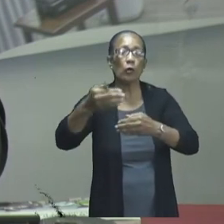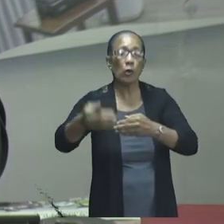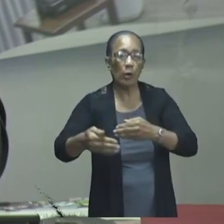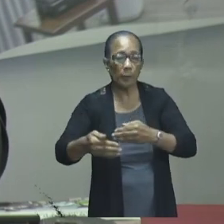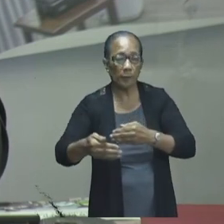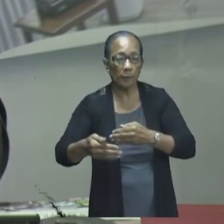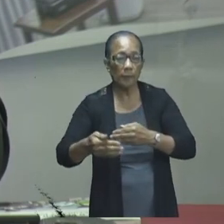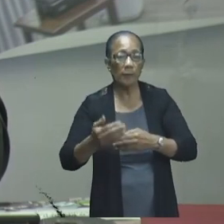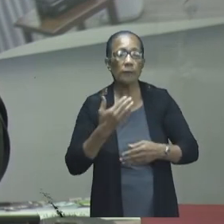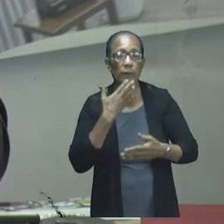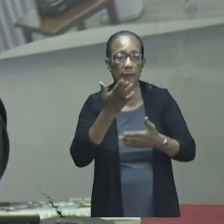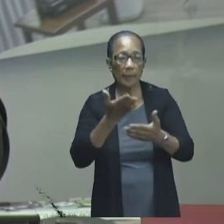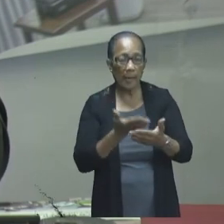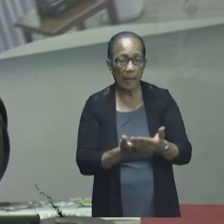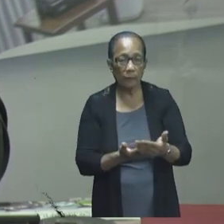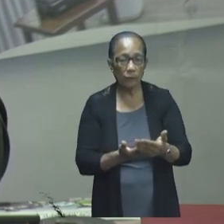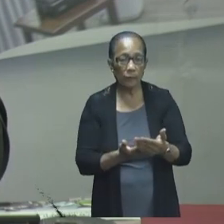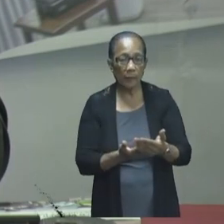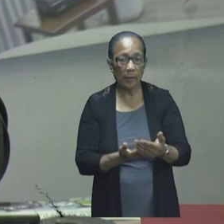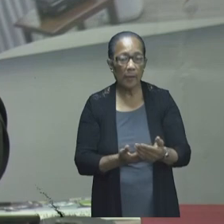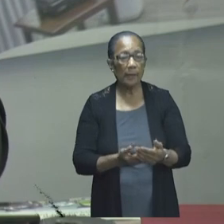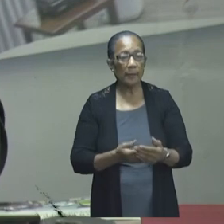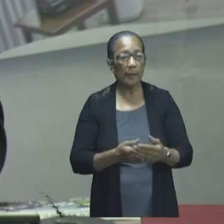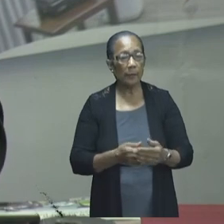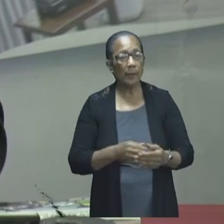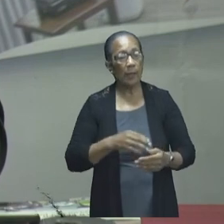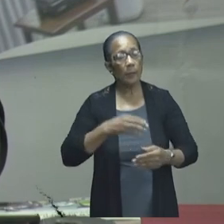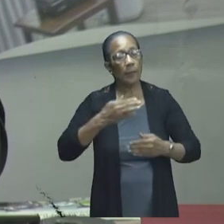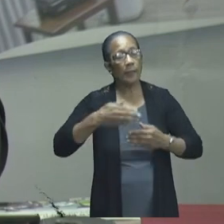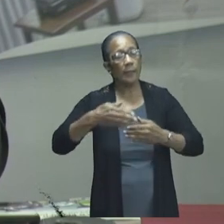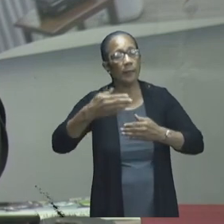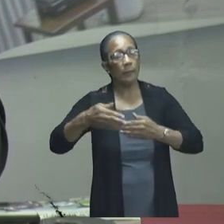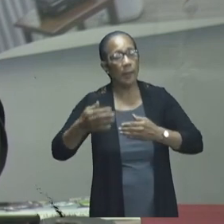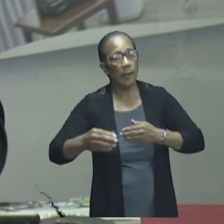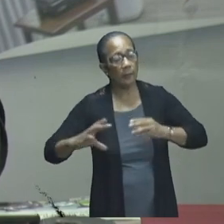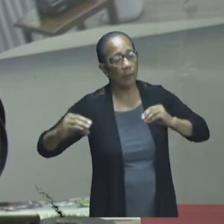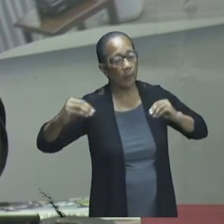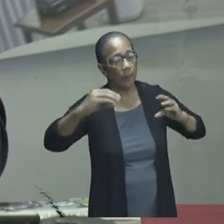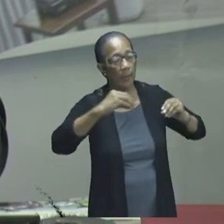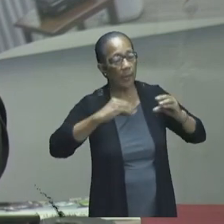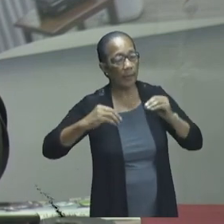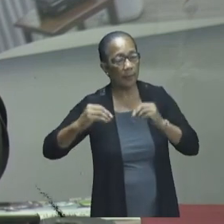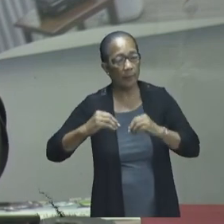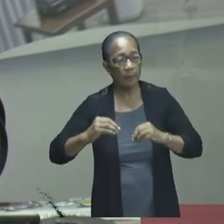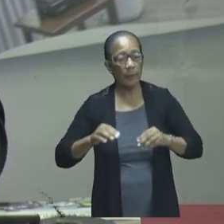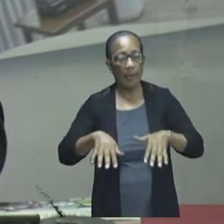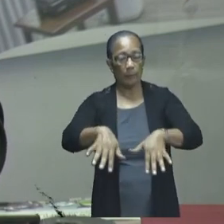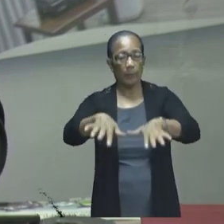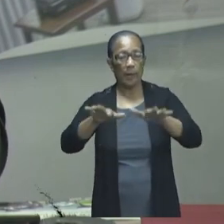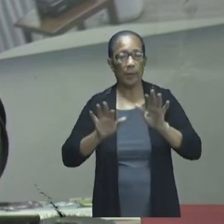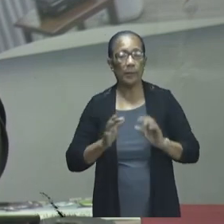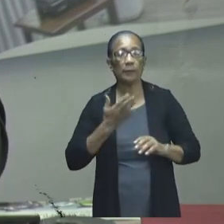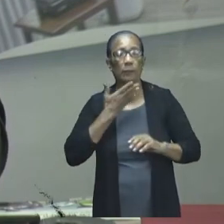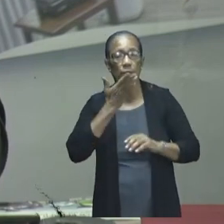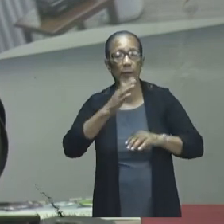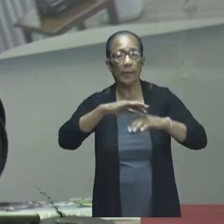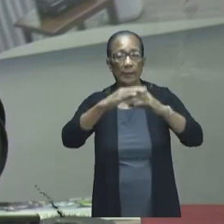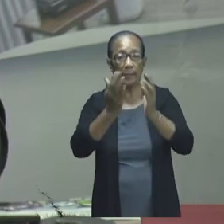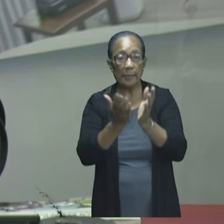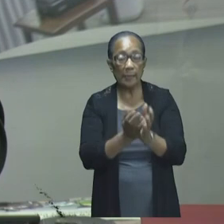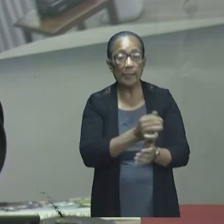en daarvoor kun je wat transparatie daarvoor heb ik regelmatig overleg het parlement die vragen stelt over alle personen die grond gaat hebben ik heb